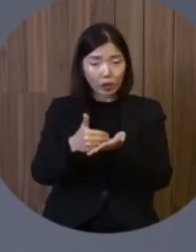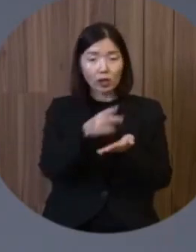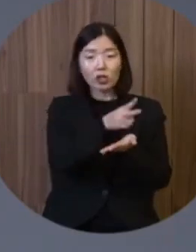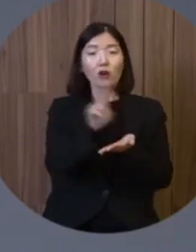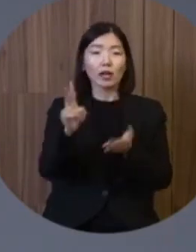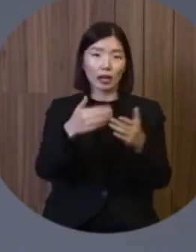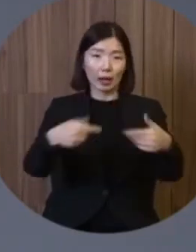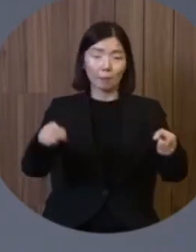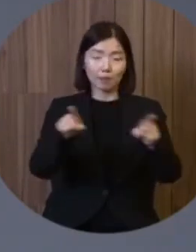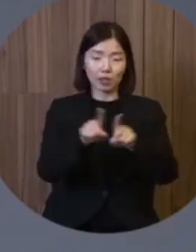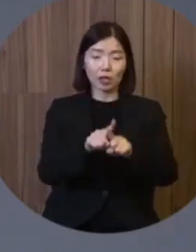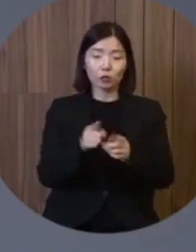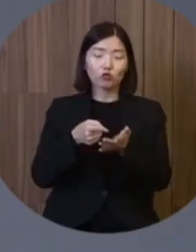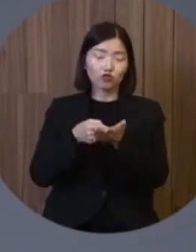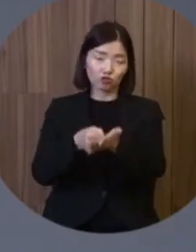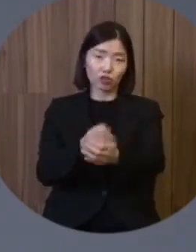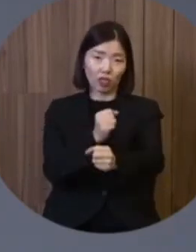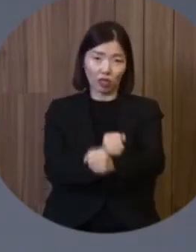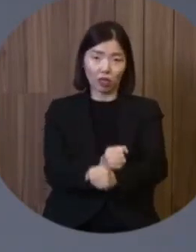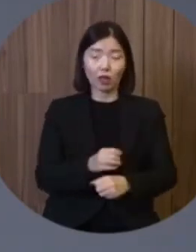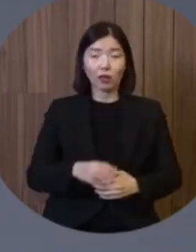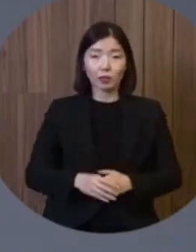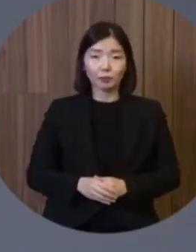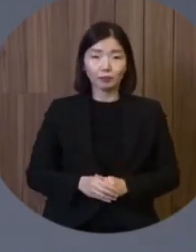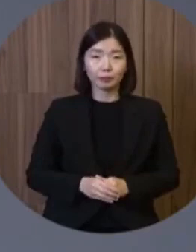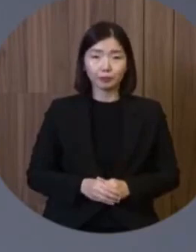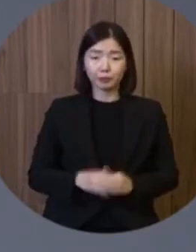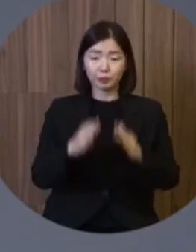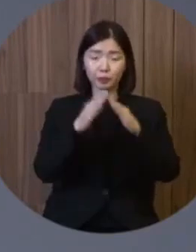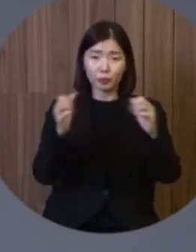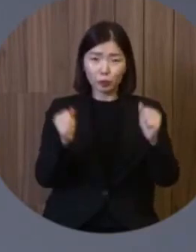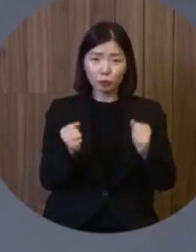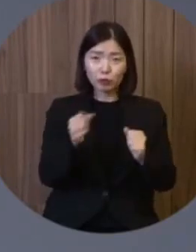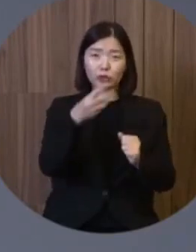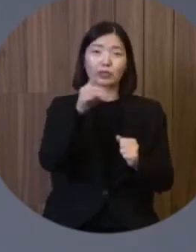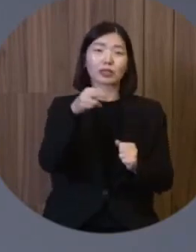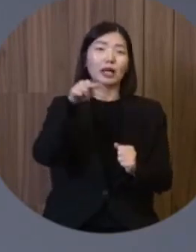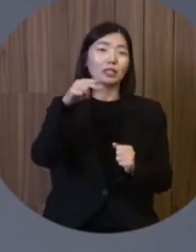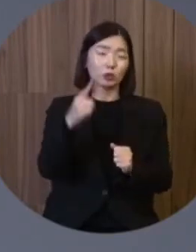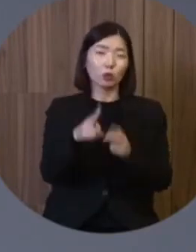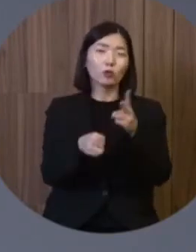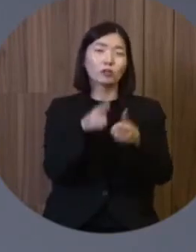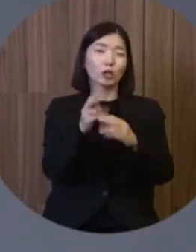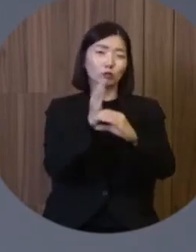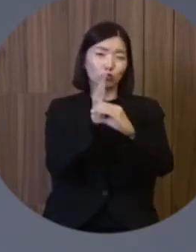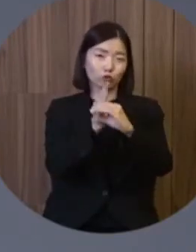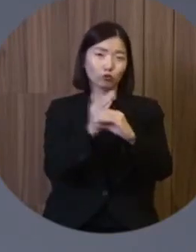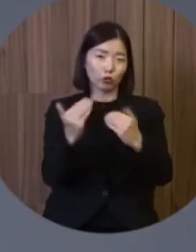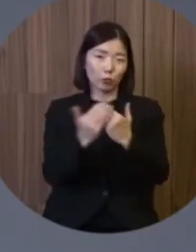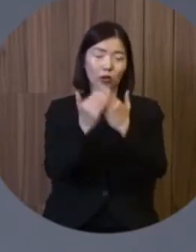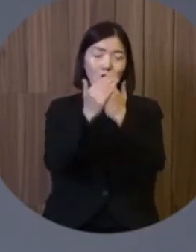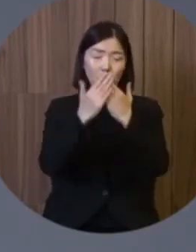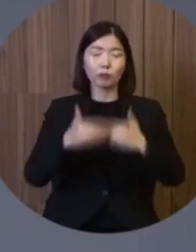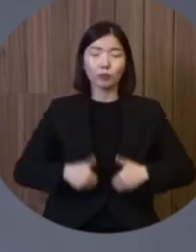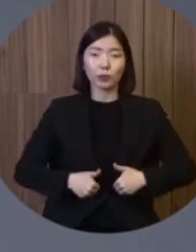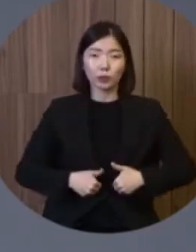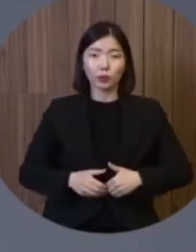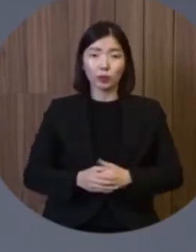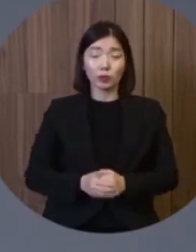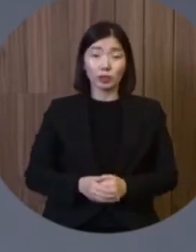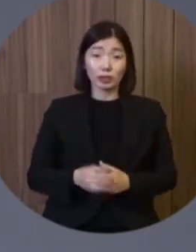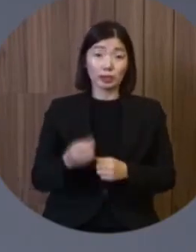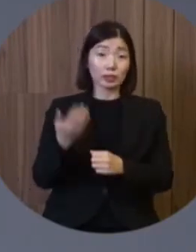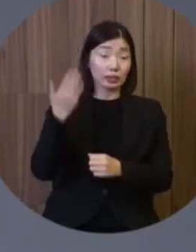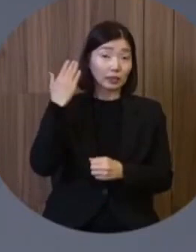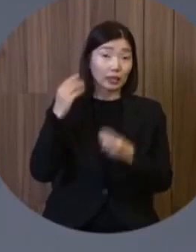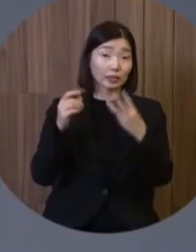함께 협의해 이전을 추진하겠습니다. 전북은 에너지 탄소 농업금융 산업의 메카로 발전해 가야 합니다. 지난